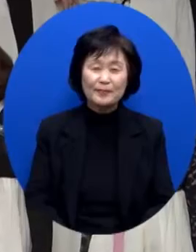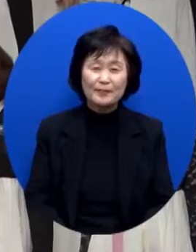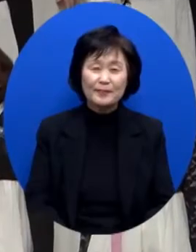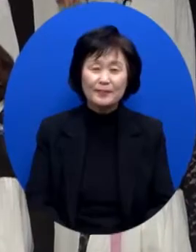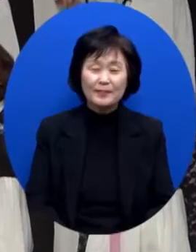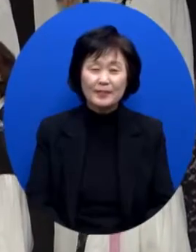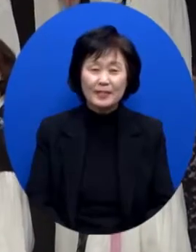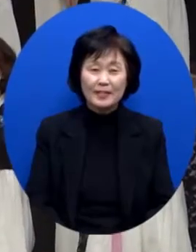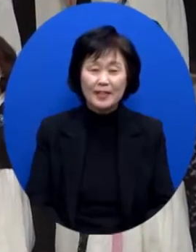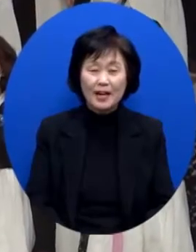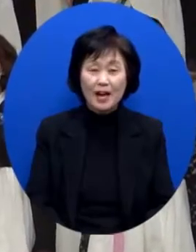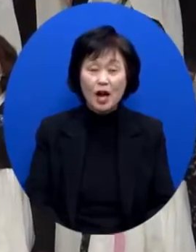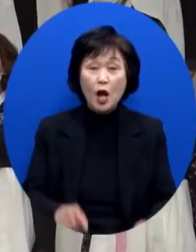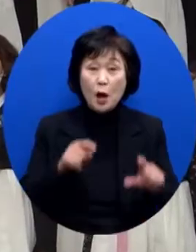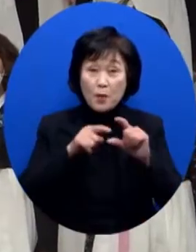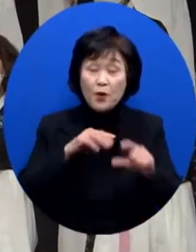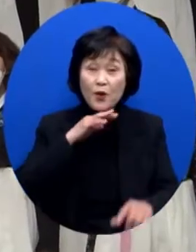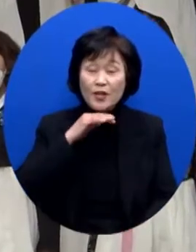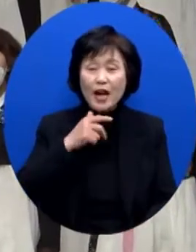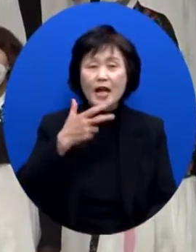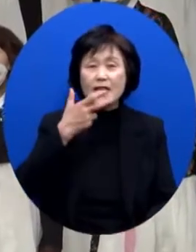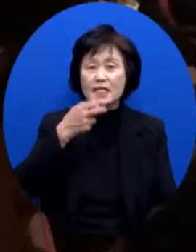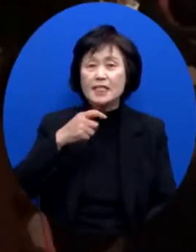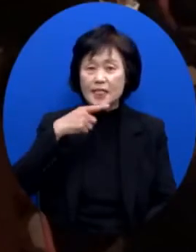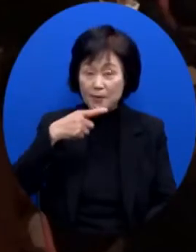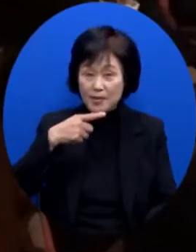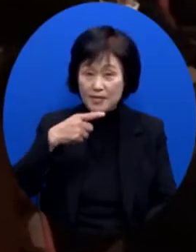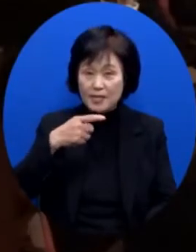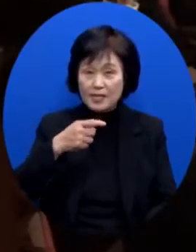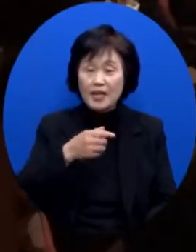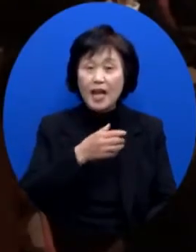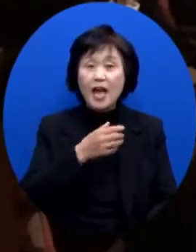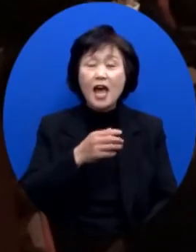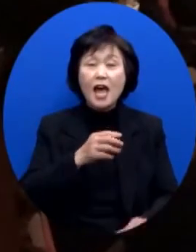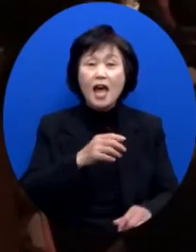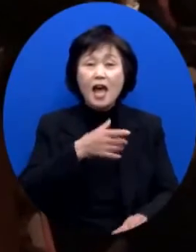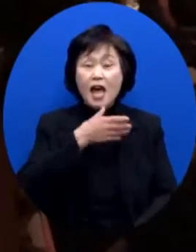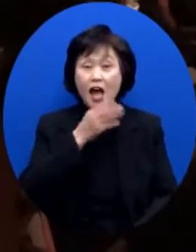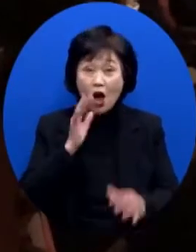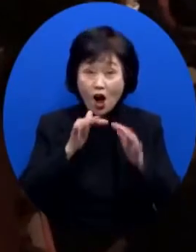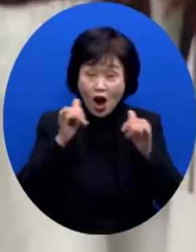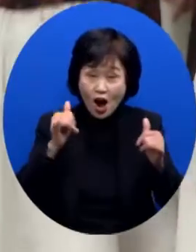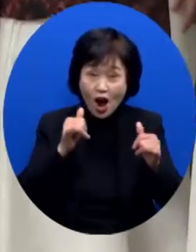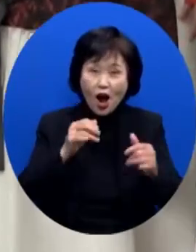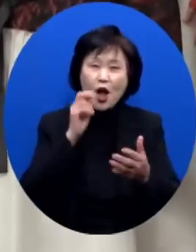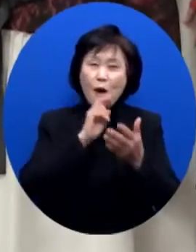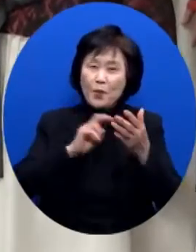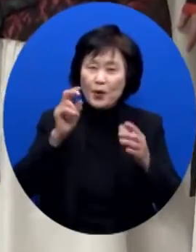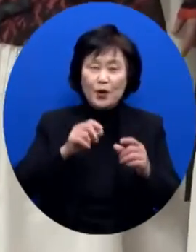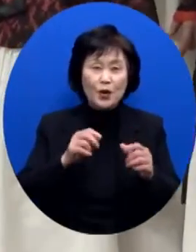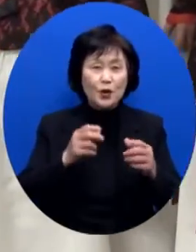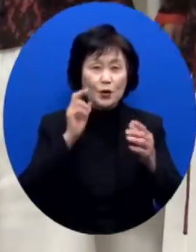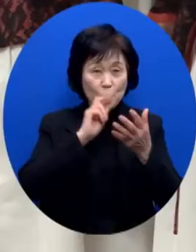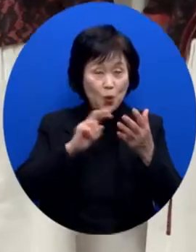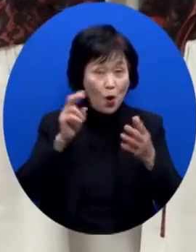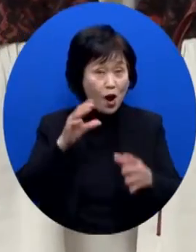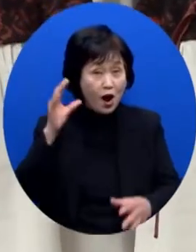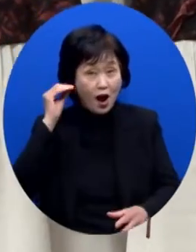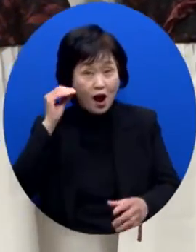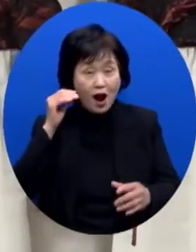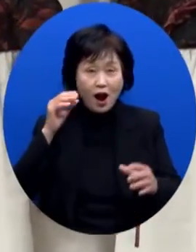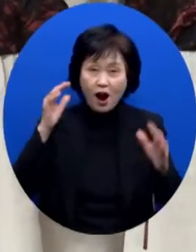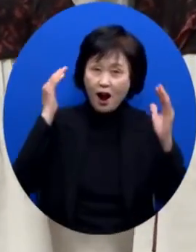평균 난 실 11 3 신이의 육십 명이 부른 노랫말의 관객의 시선을 사로잡습니다 이들은 대구시 t